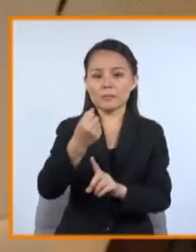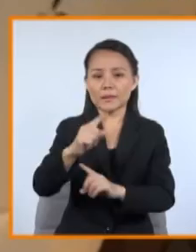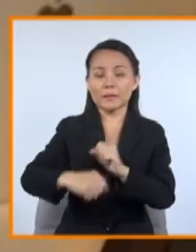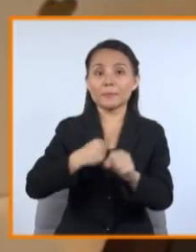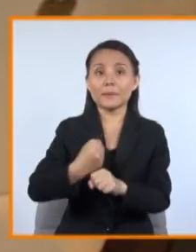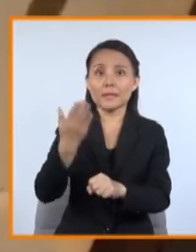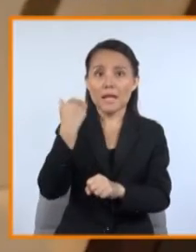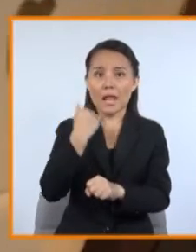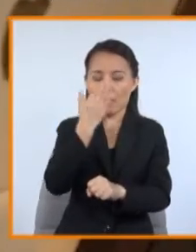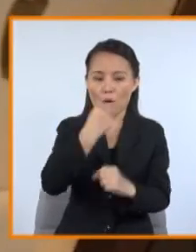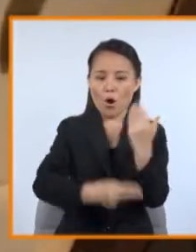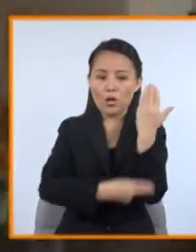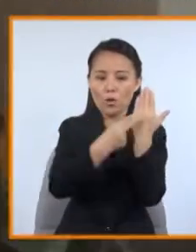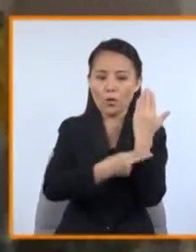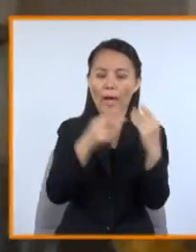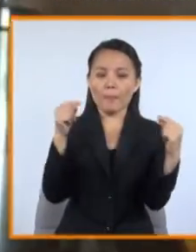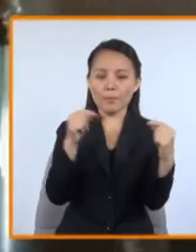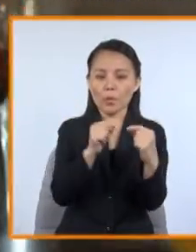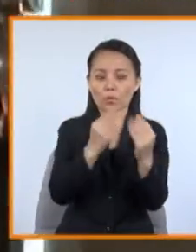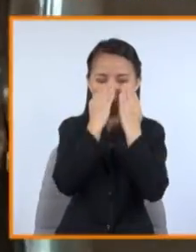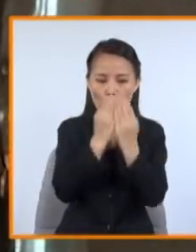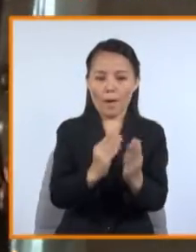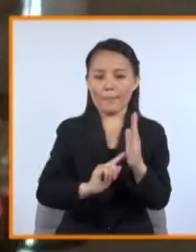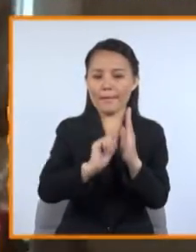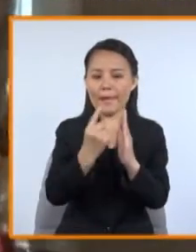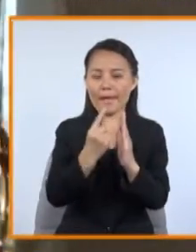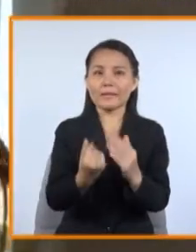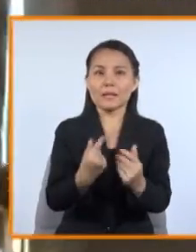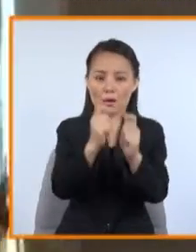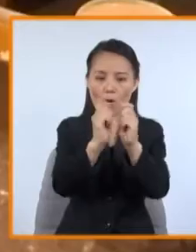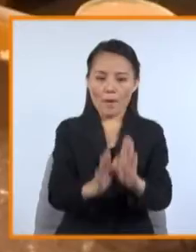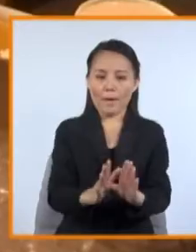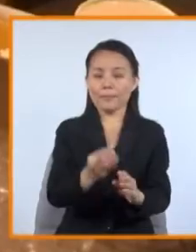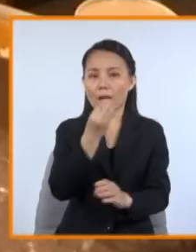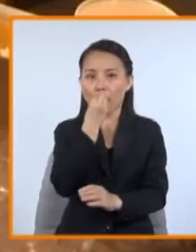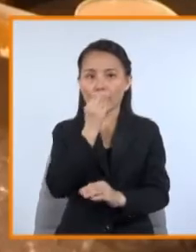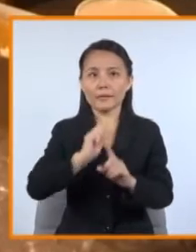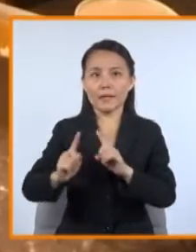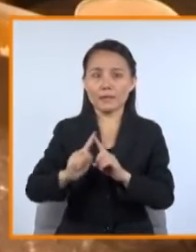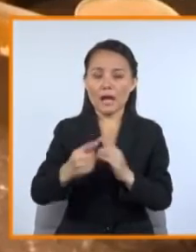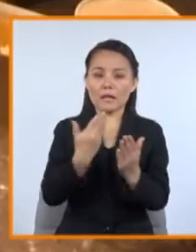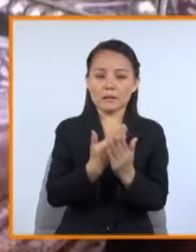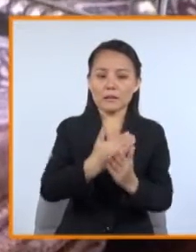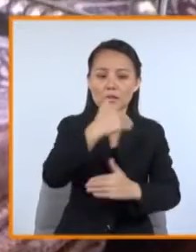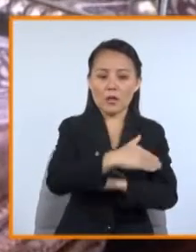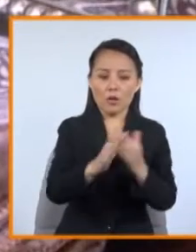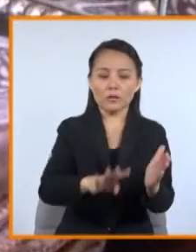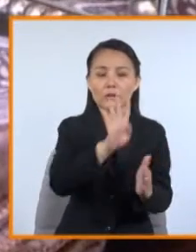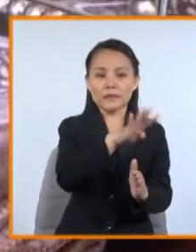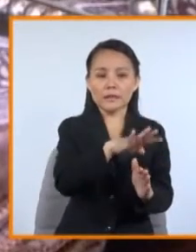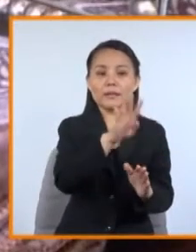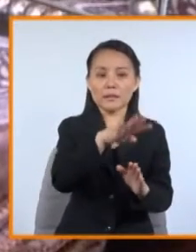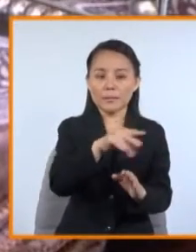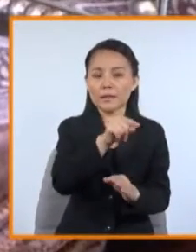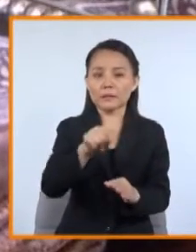ชูจุดขายโรงแรมฮาลาลแห่งแรกในไทยตั้งแต่ดีไซน์จนถึงอาหารสนนราคาห้องละ 4,000 ไปจนถึง 50,000